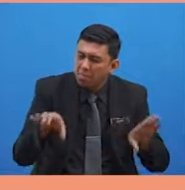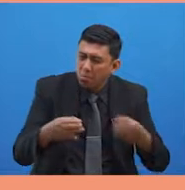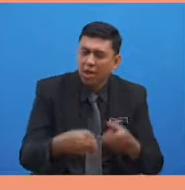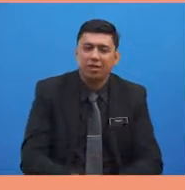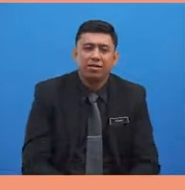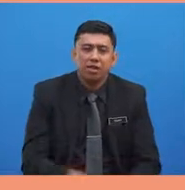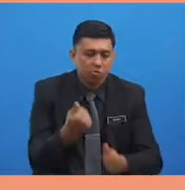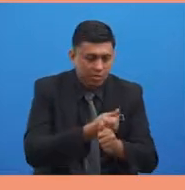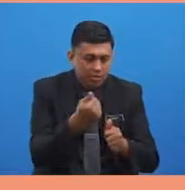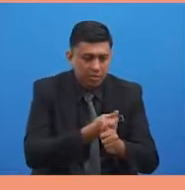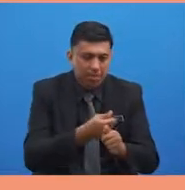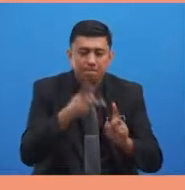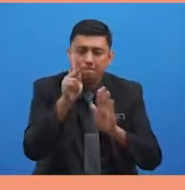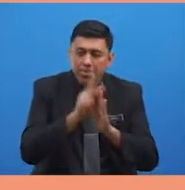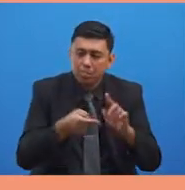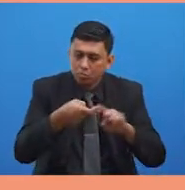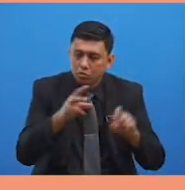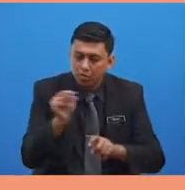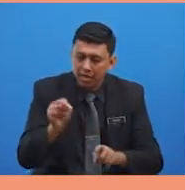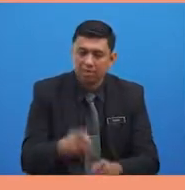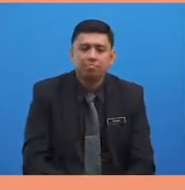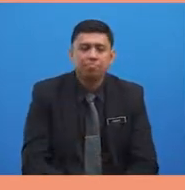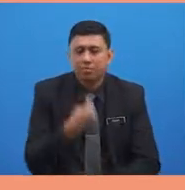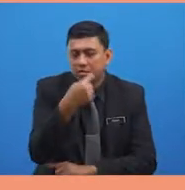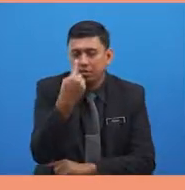bagi setiap keputusan tersebut.